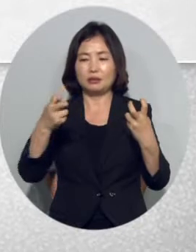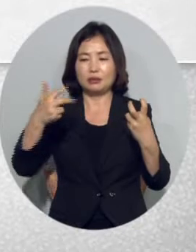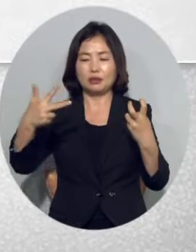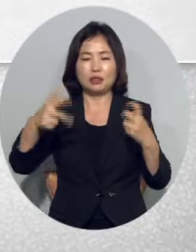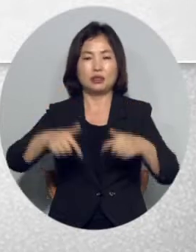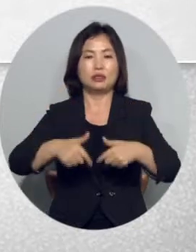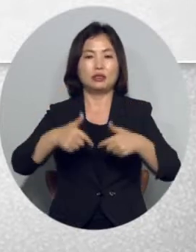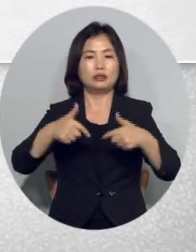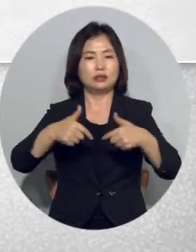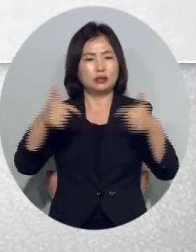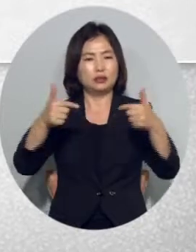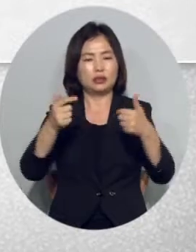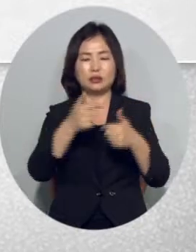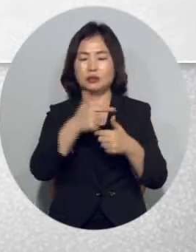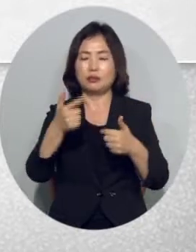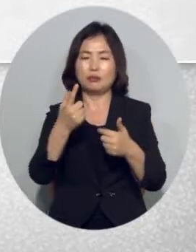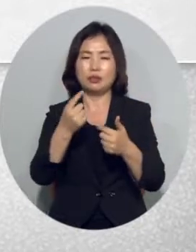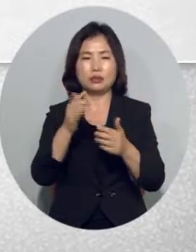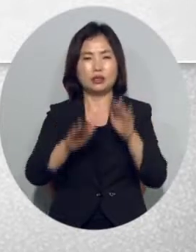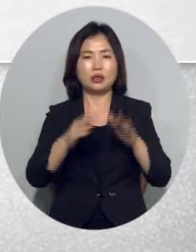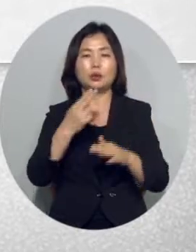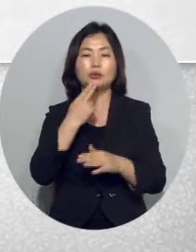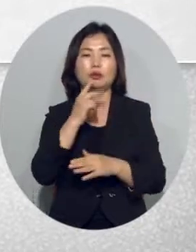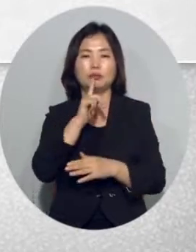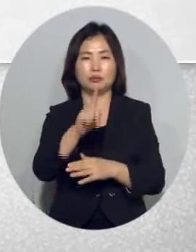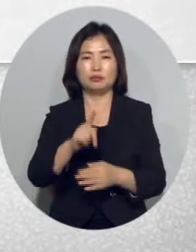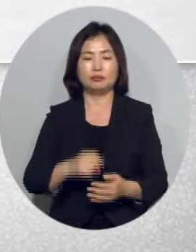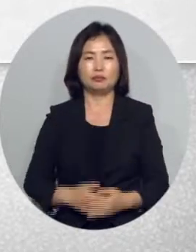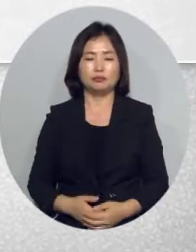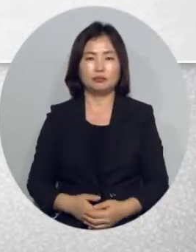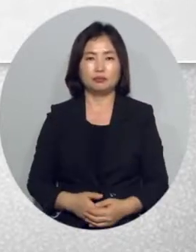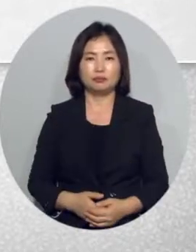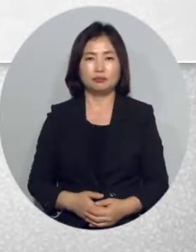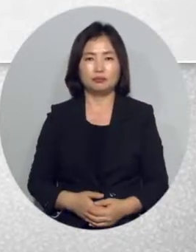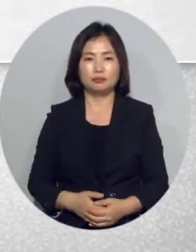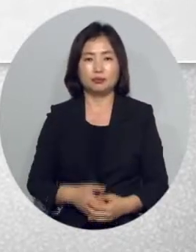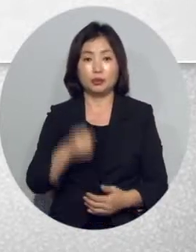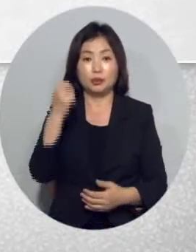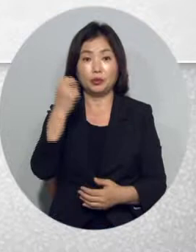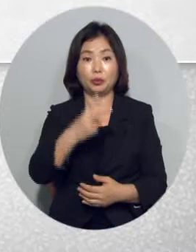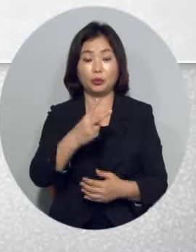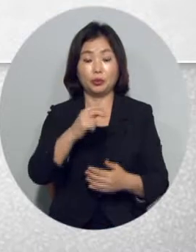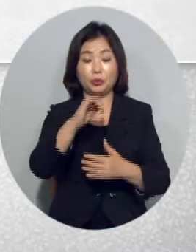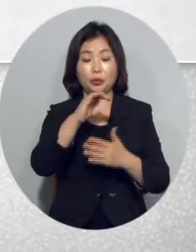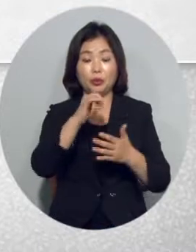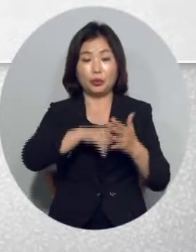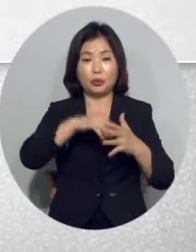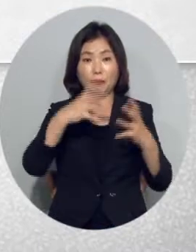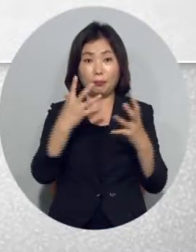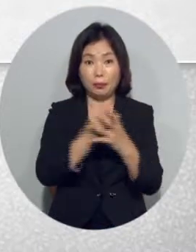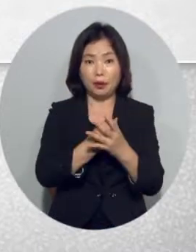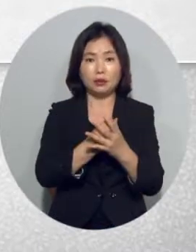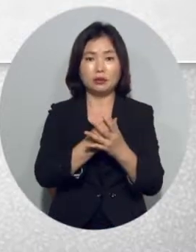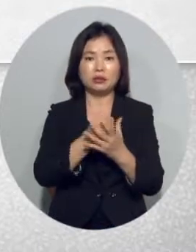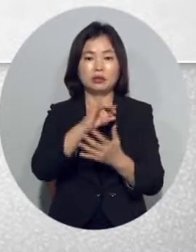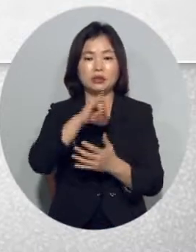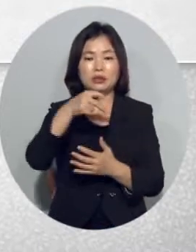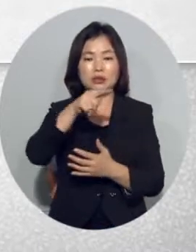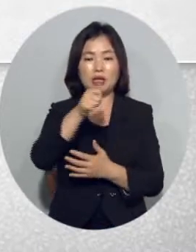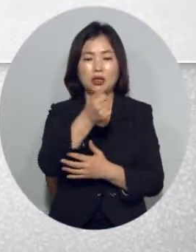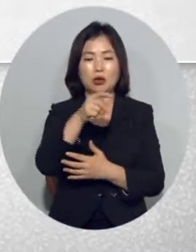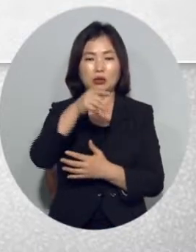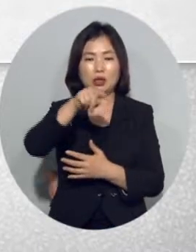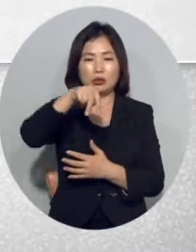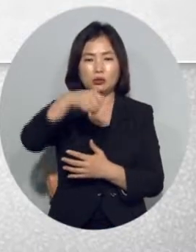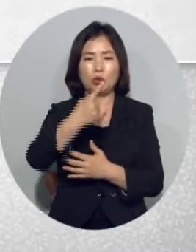누는 데 그쳐 큰 차이가 없다고 밝혔습니다 또한 공사를 마치면 이산화탄소 발생량이